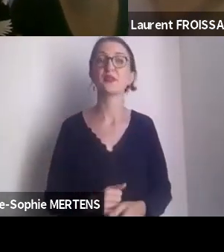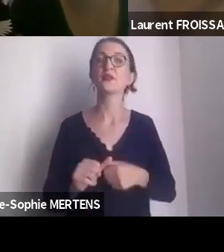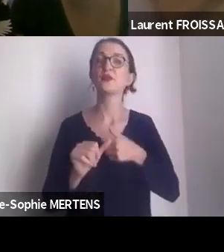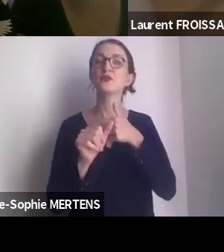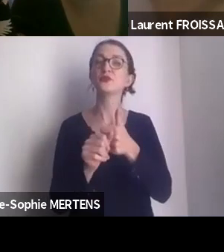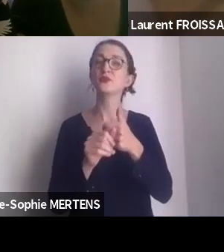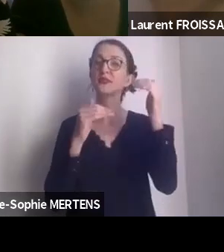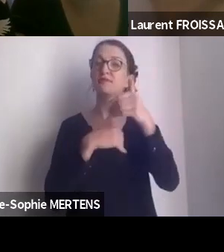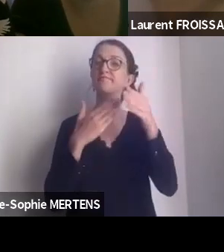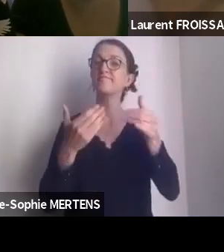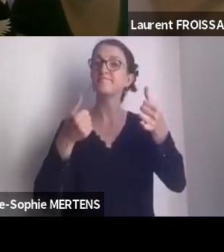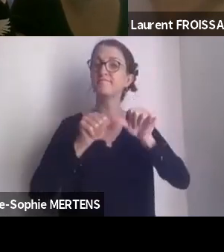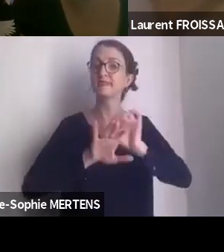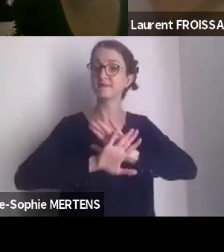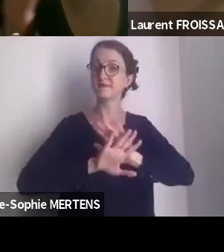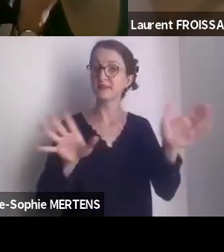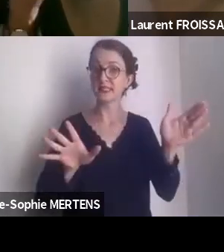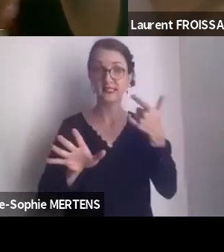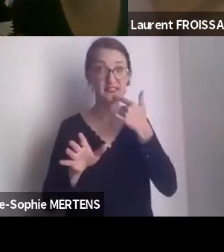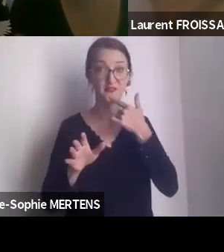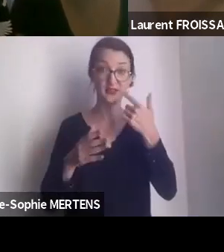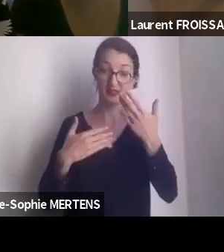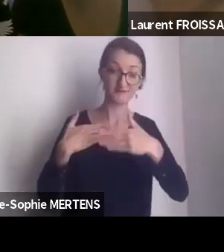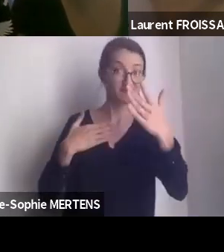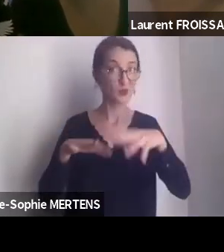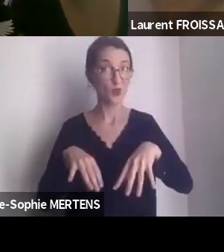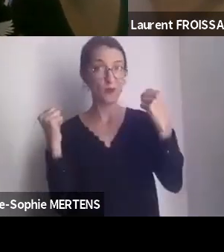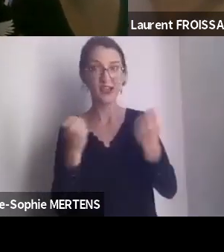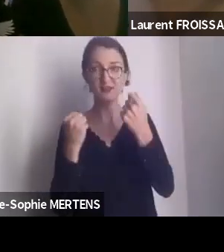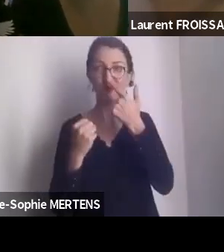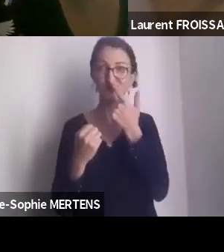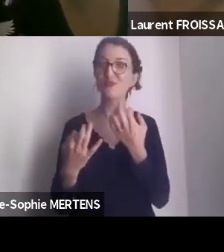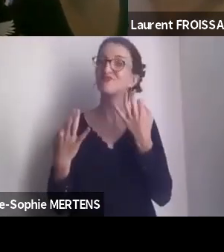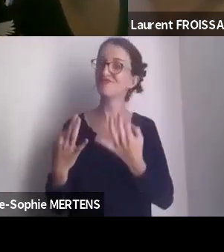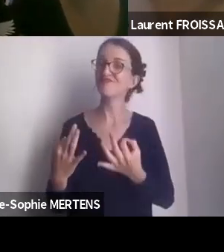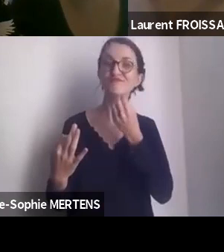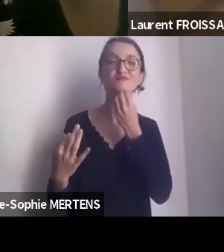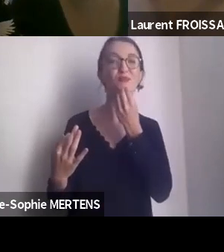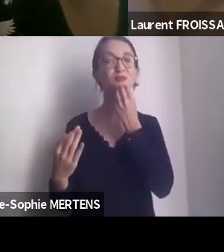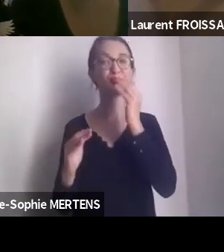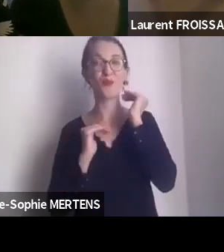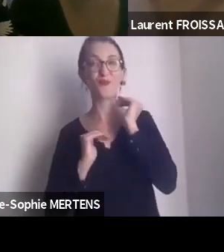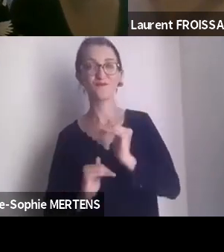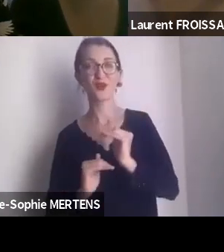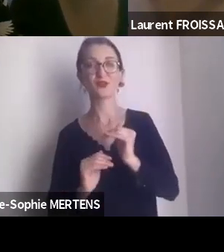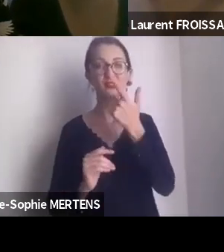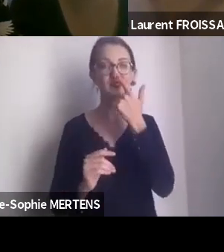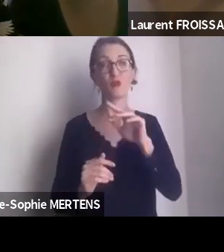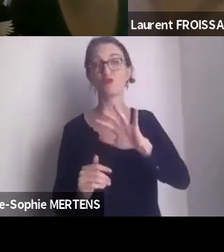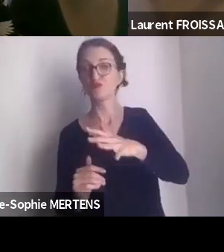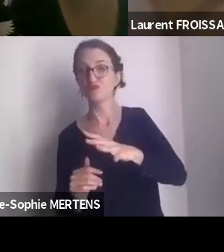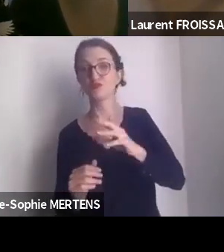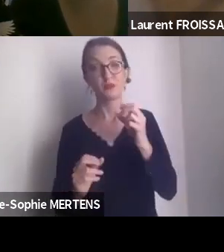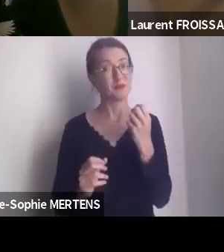reprise d'activité très sereinement. Zen, assez sereinement, peu sereinement, avec une certaine appréhension, beaucoup de questions